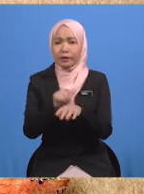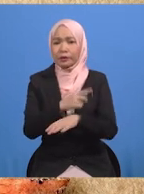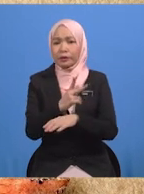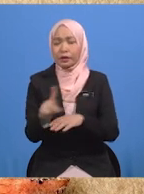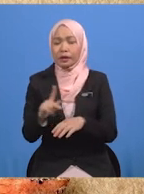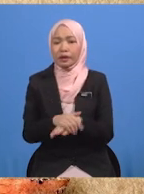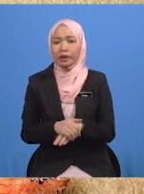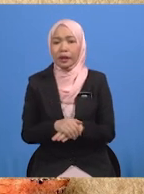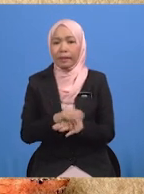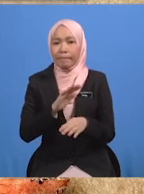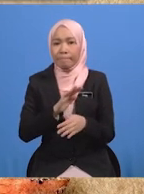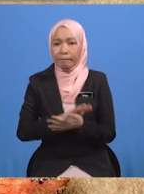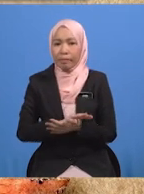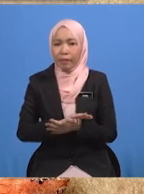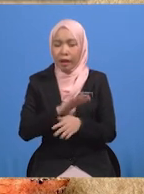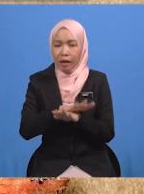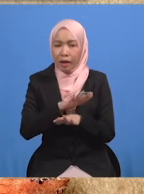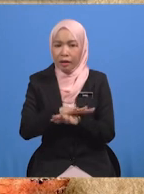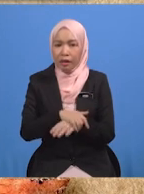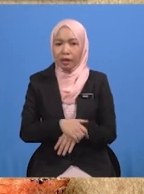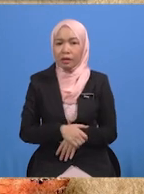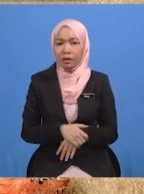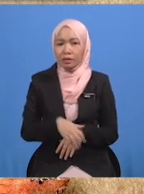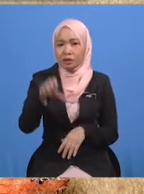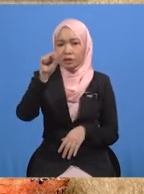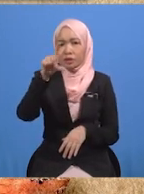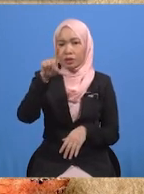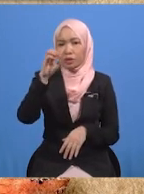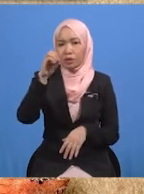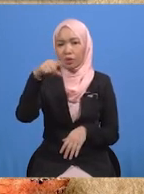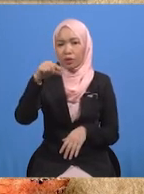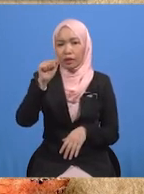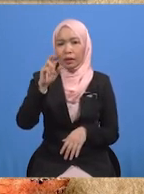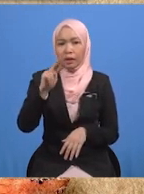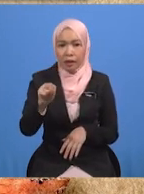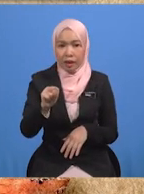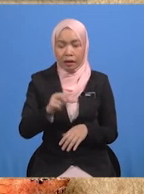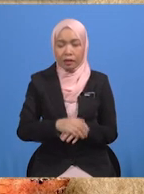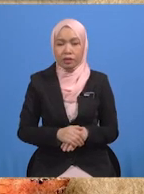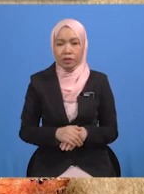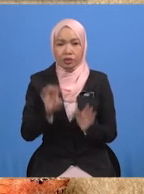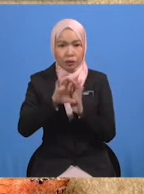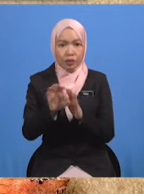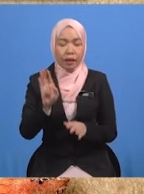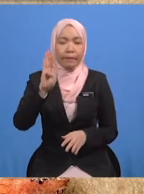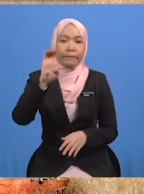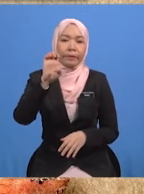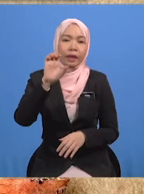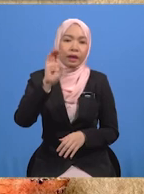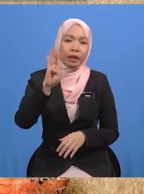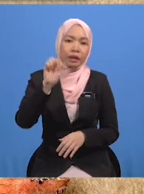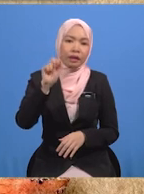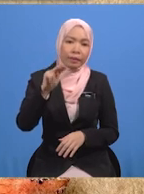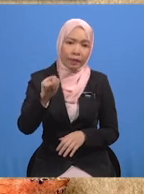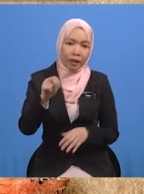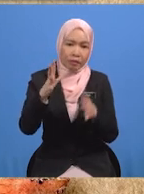alasan seperti menggunakan slogan beban orang putih. Implikasinya sebagai contoh, Perancis